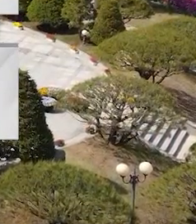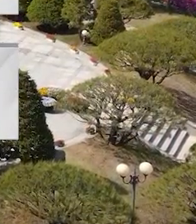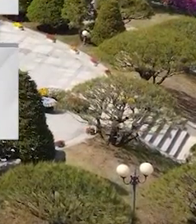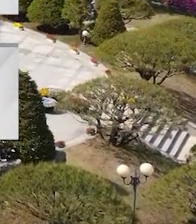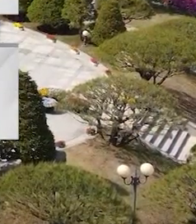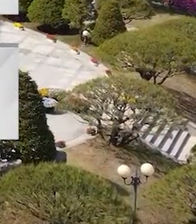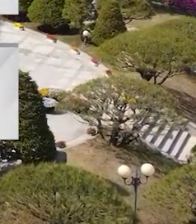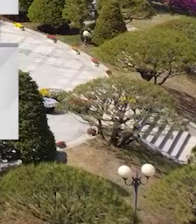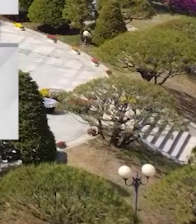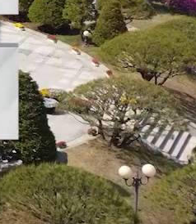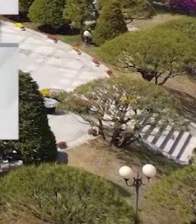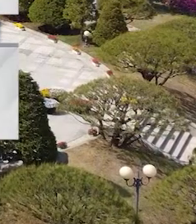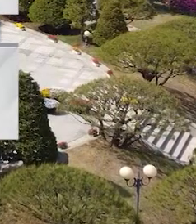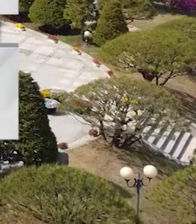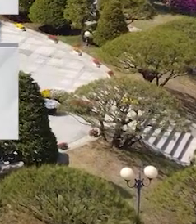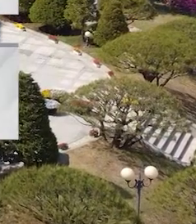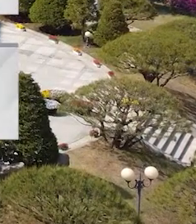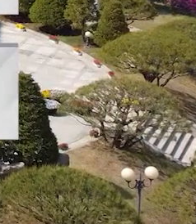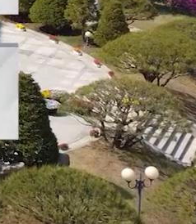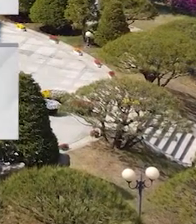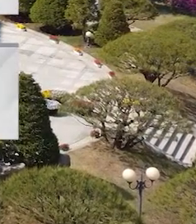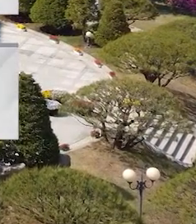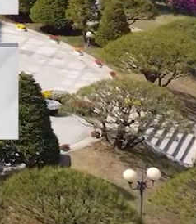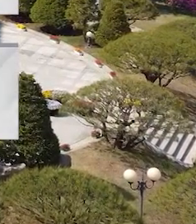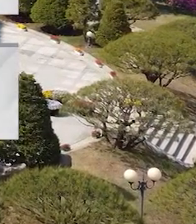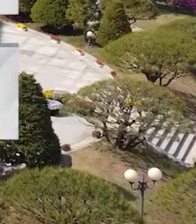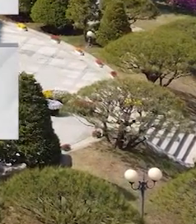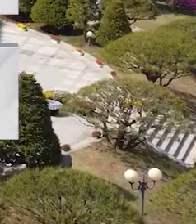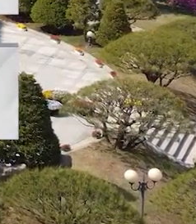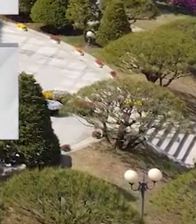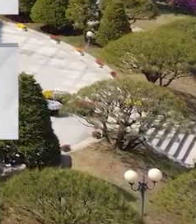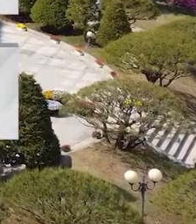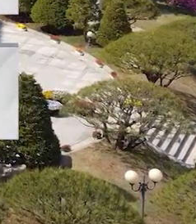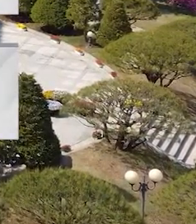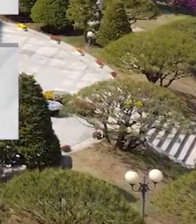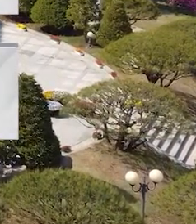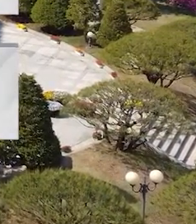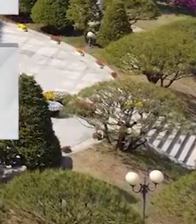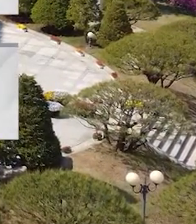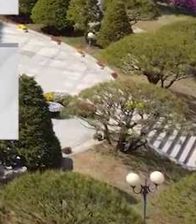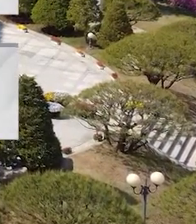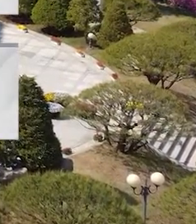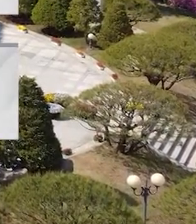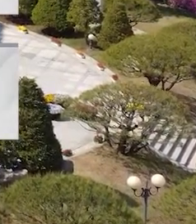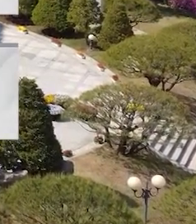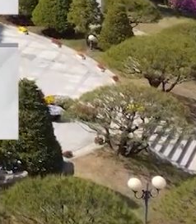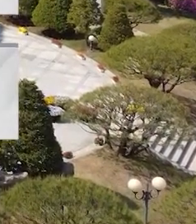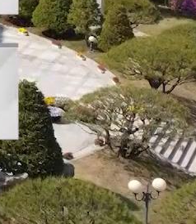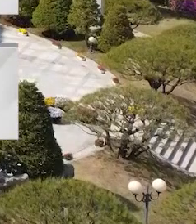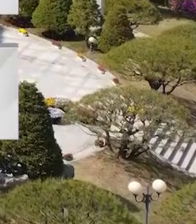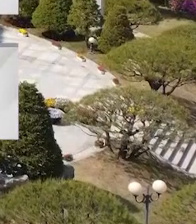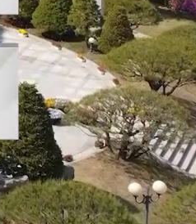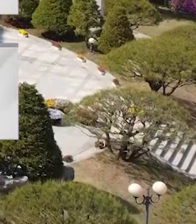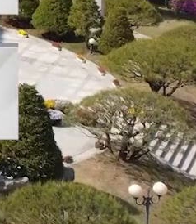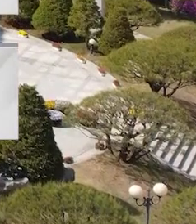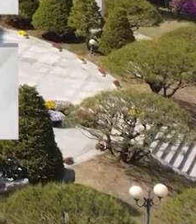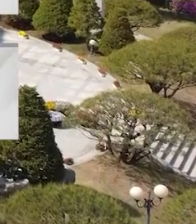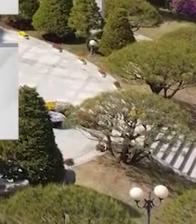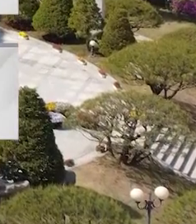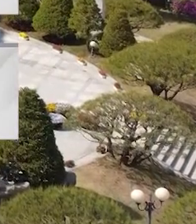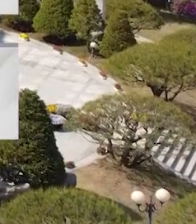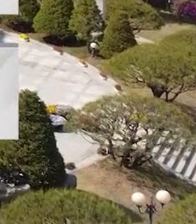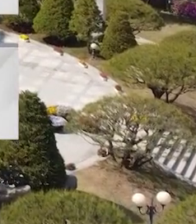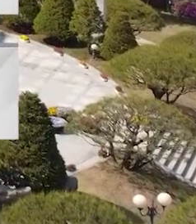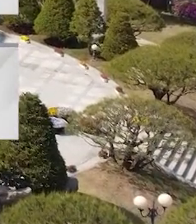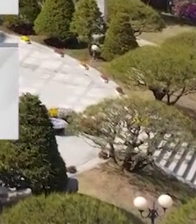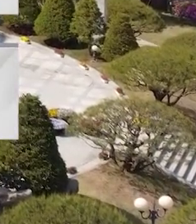대상으로 마련됐습니다. 제8회 전국 동시지방선거의 사전투표기간인 5월 27일과 28일, 선거일인